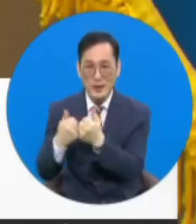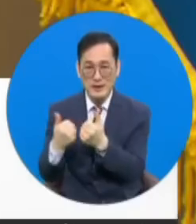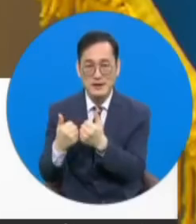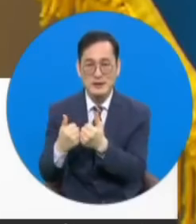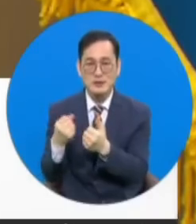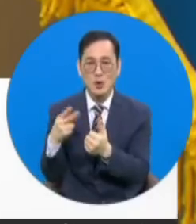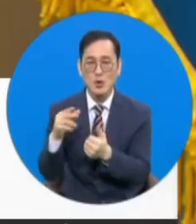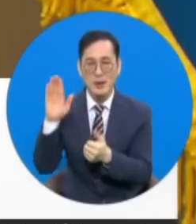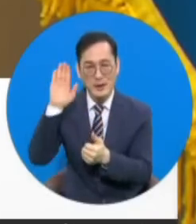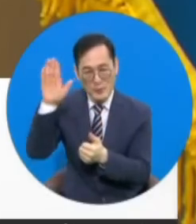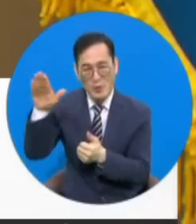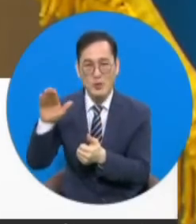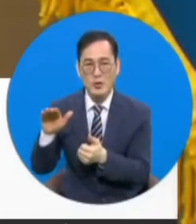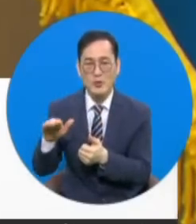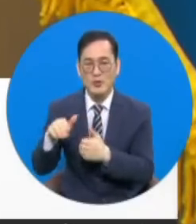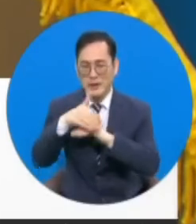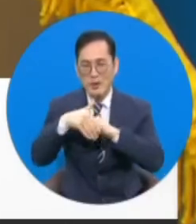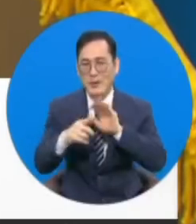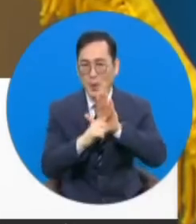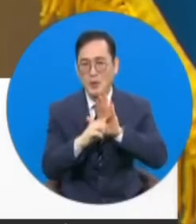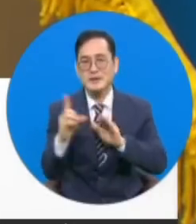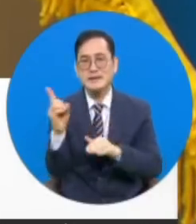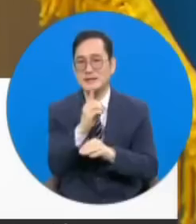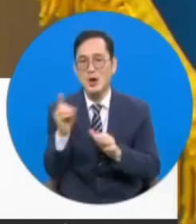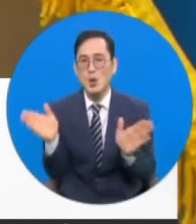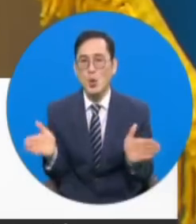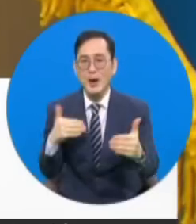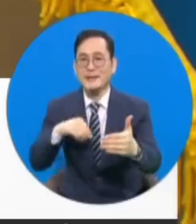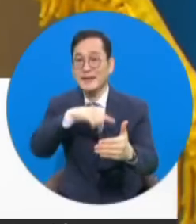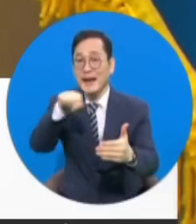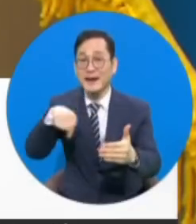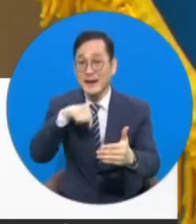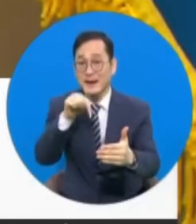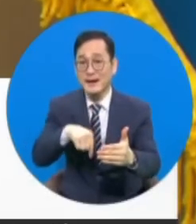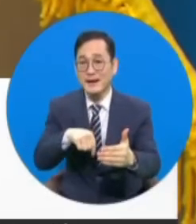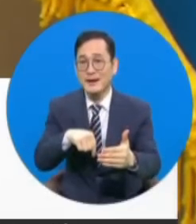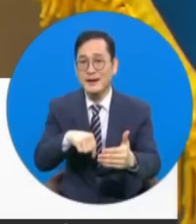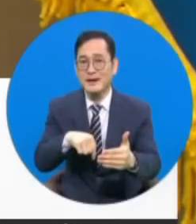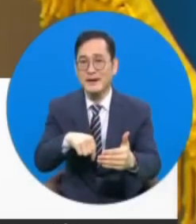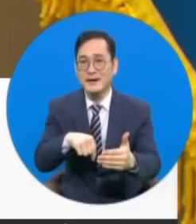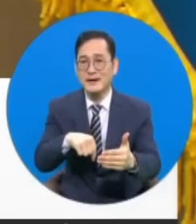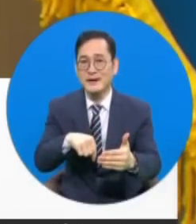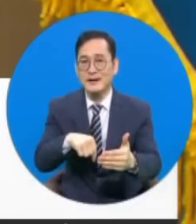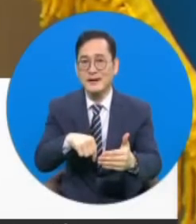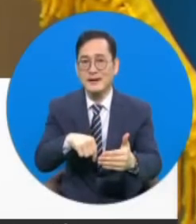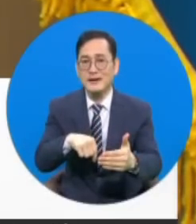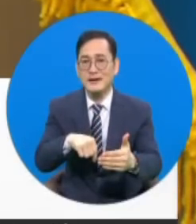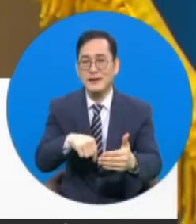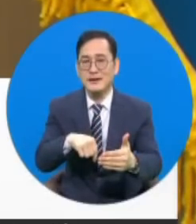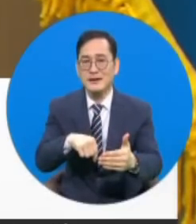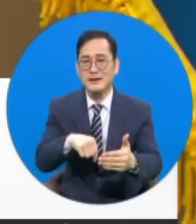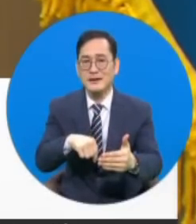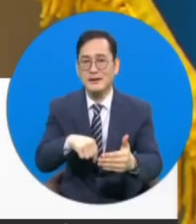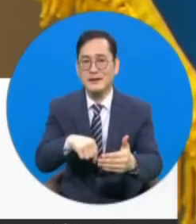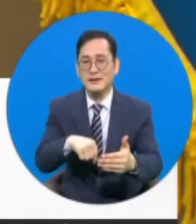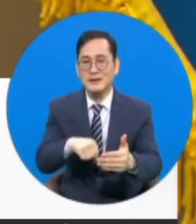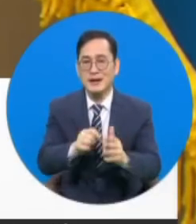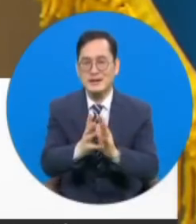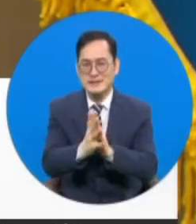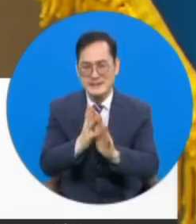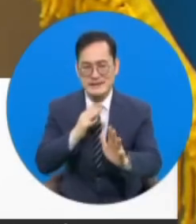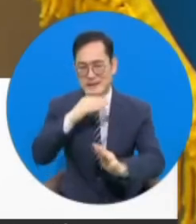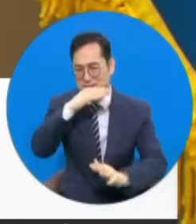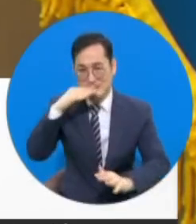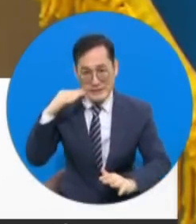부상을 발표하고 디지털 공간에서의 새로운 규범질서 수립과 아울러서